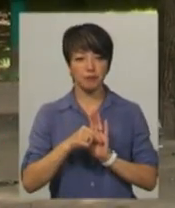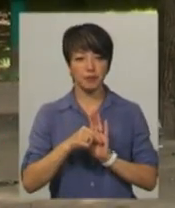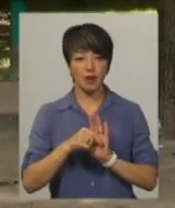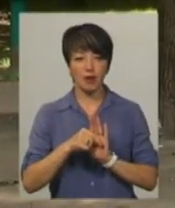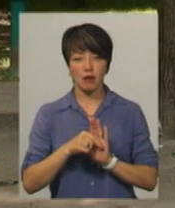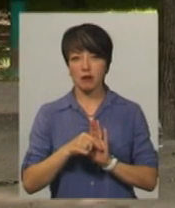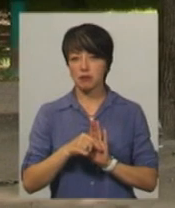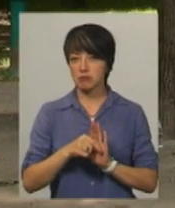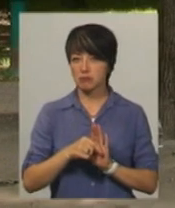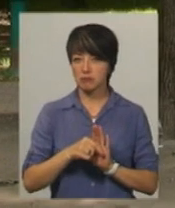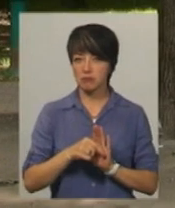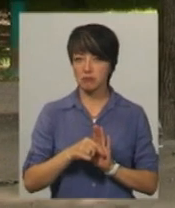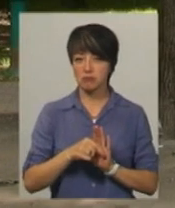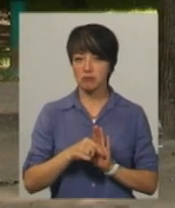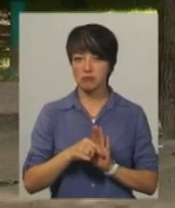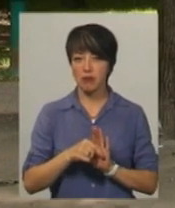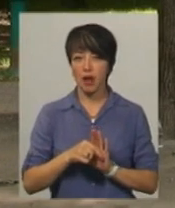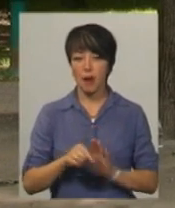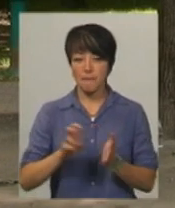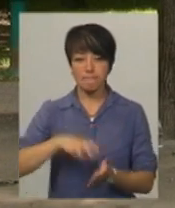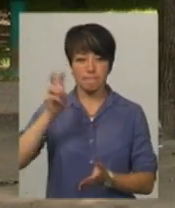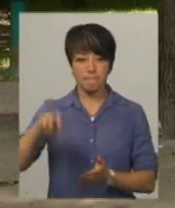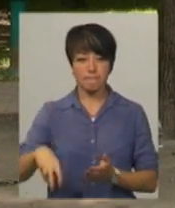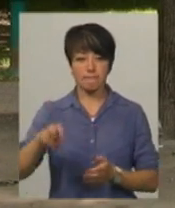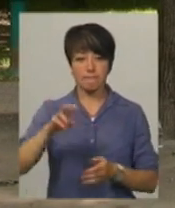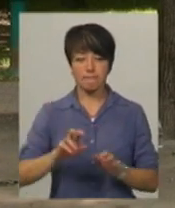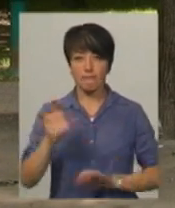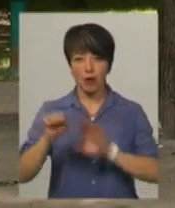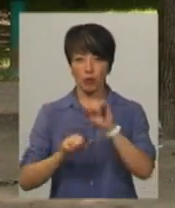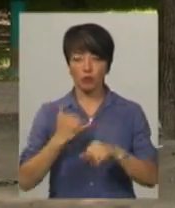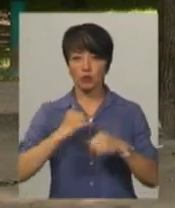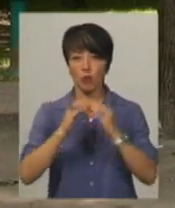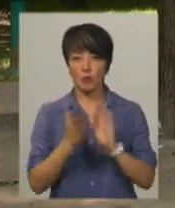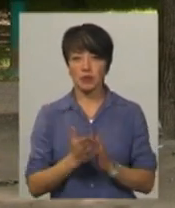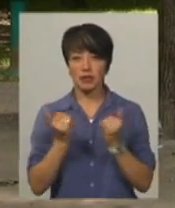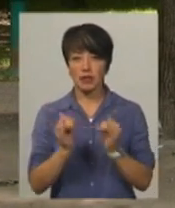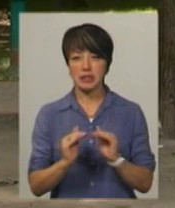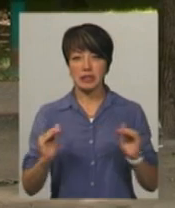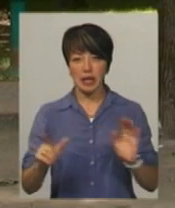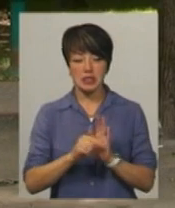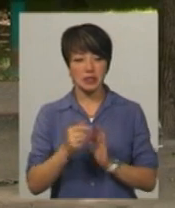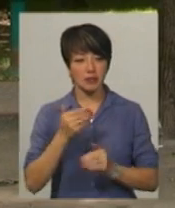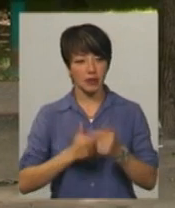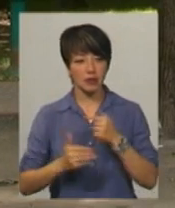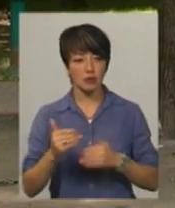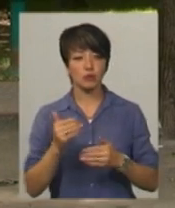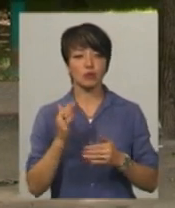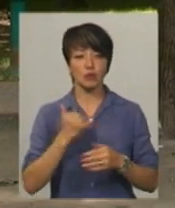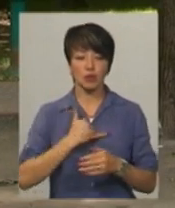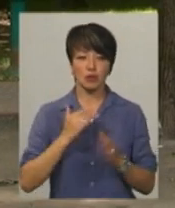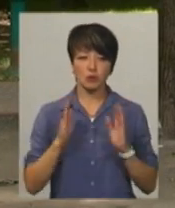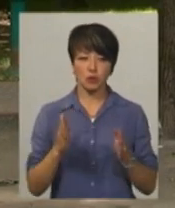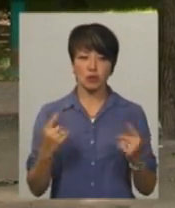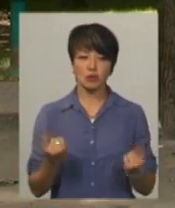паркуру, у нас будуть комплекси для дітей з обмеженими фізичними можливостями, в нас